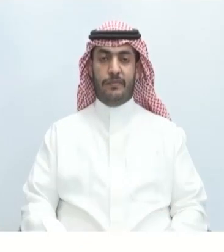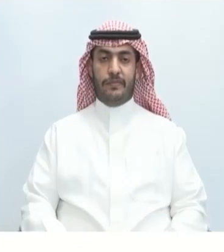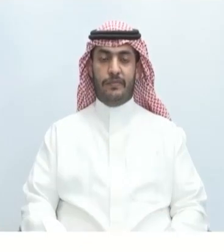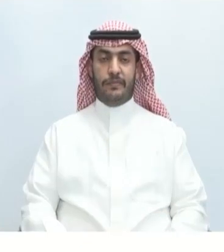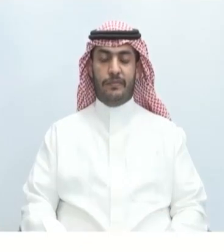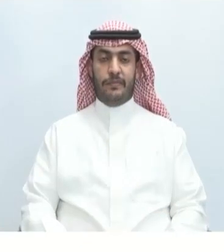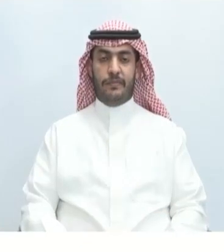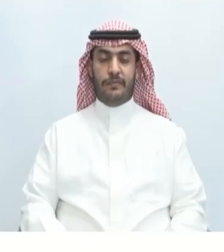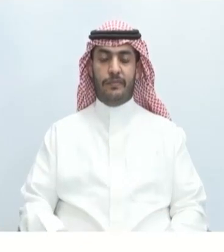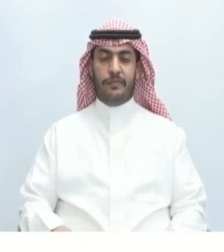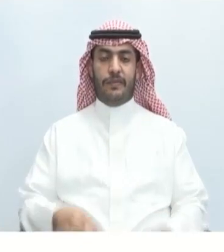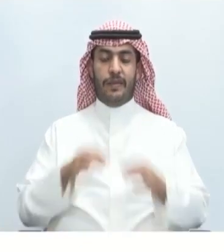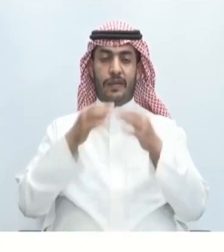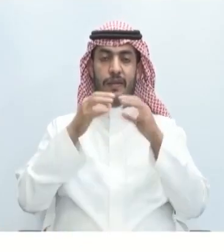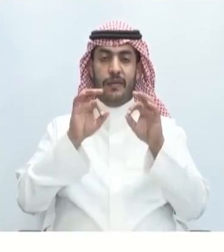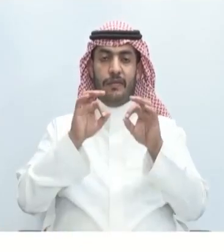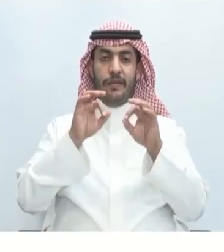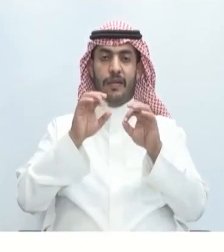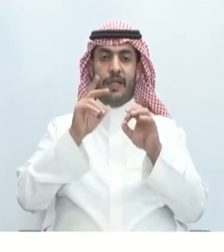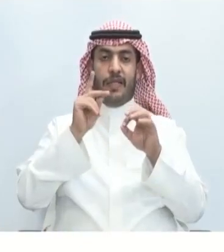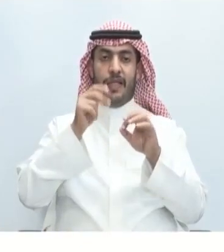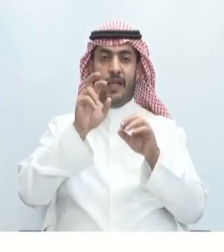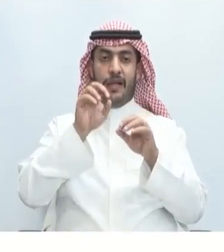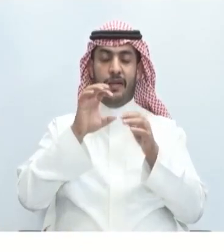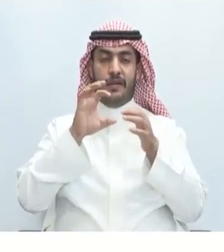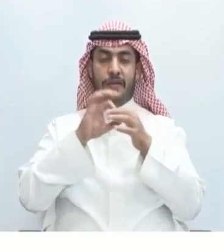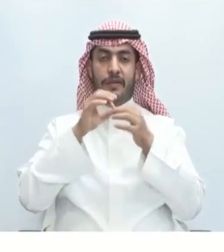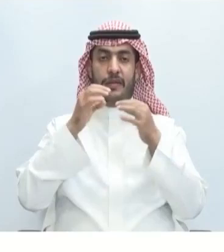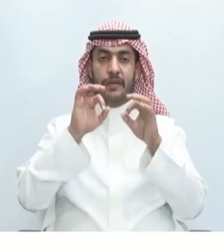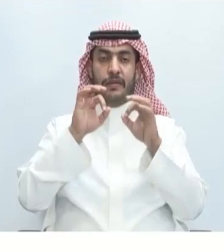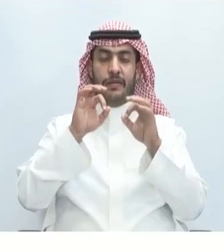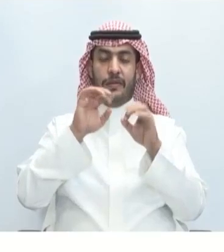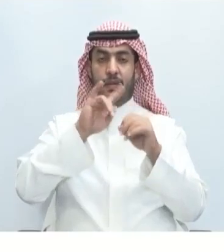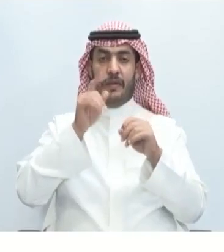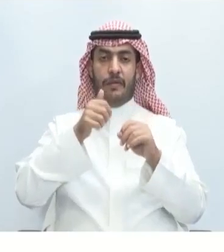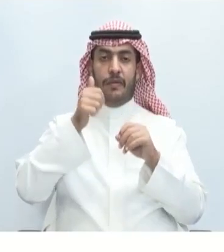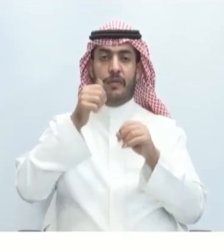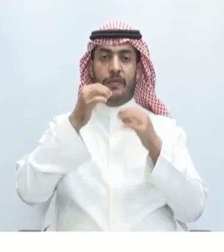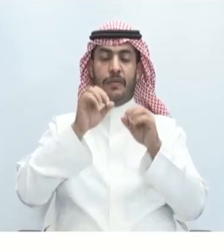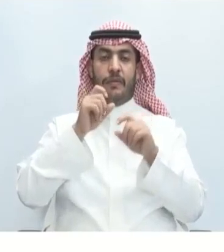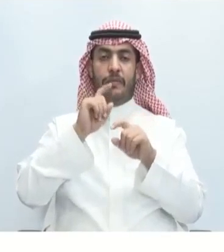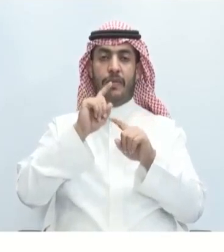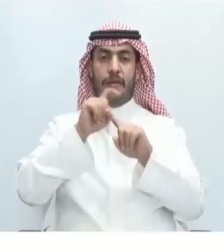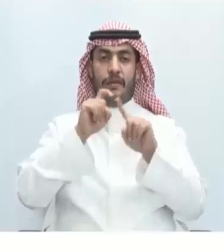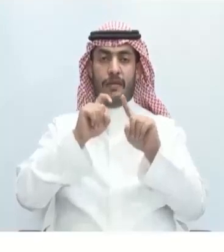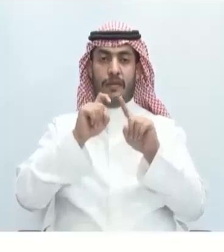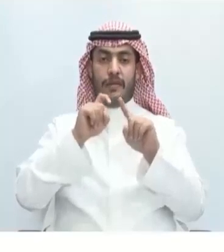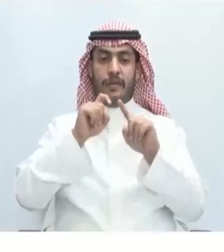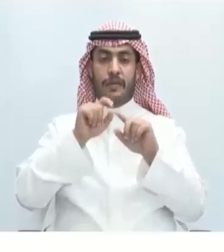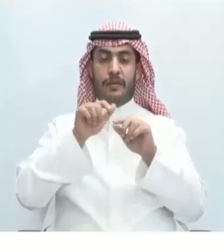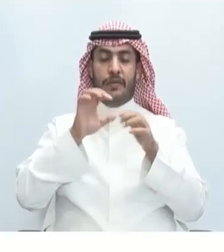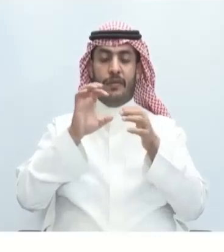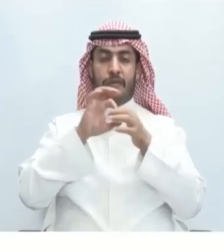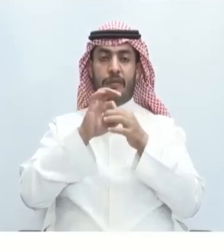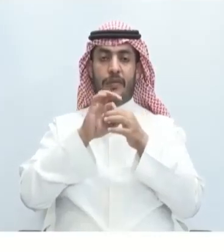في اجمالي الطاقه الاستيعابيه اذا لا يمكن ان تتجاوز ال 100% ايضا هذا هو